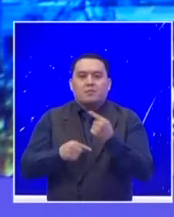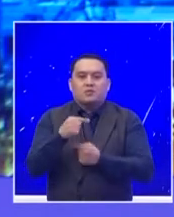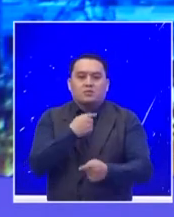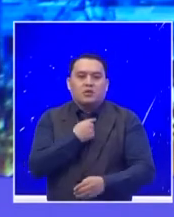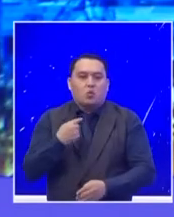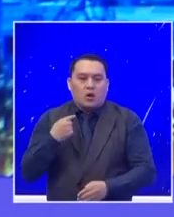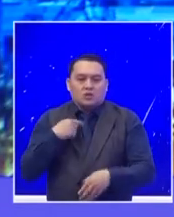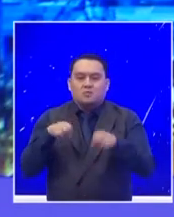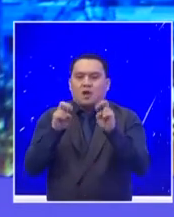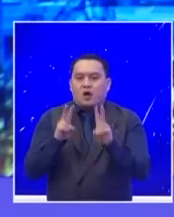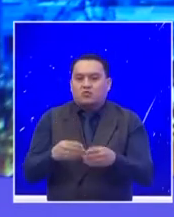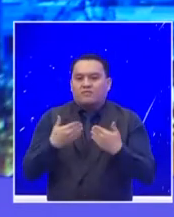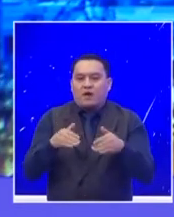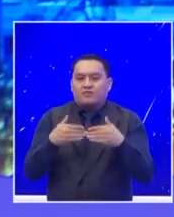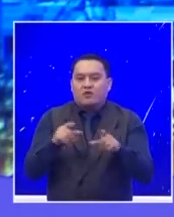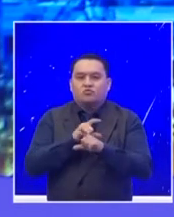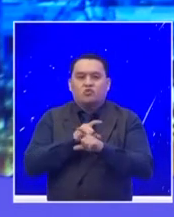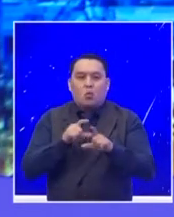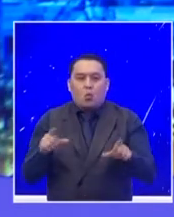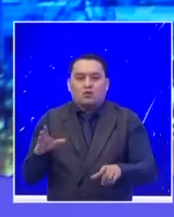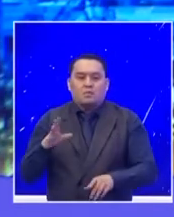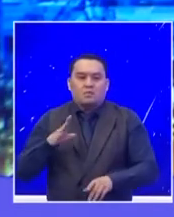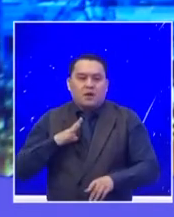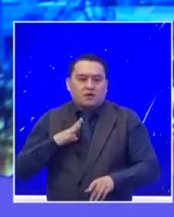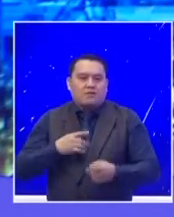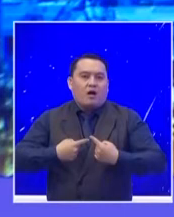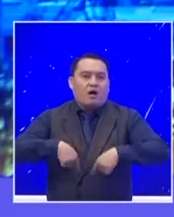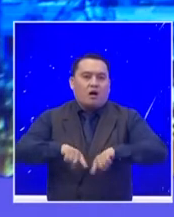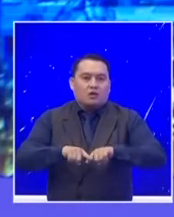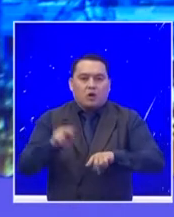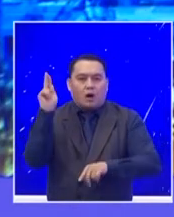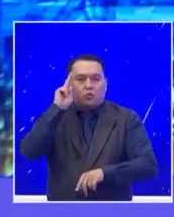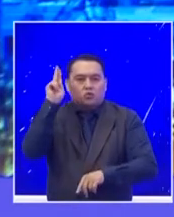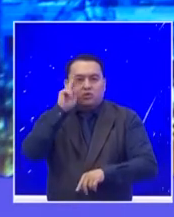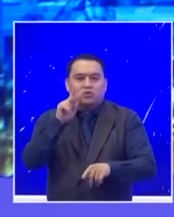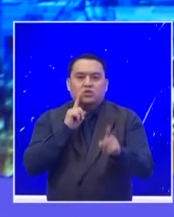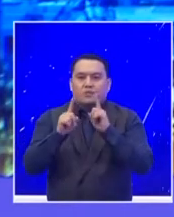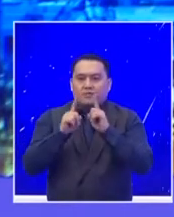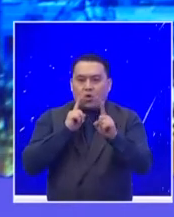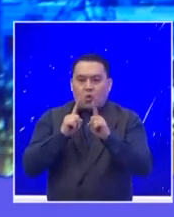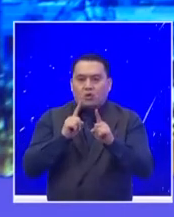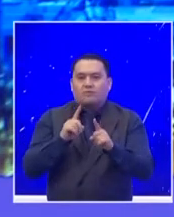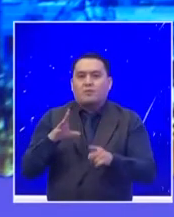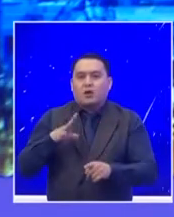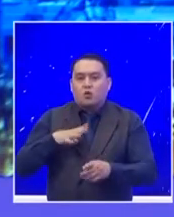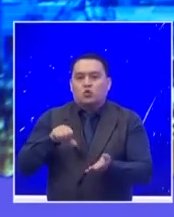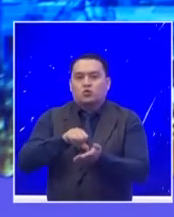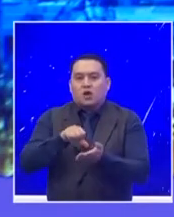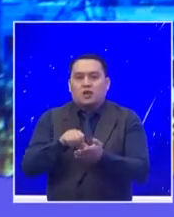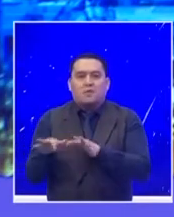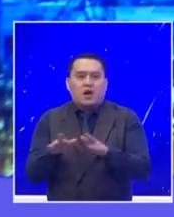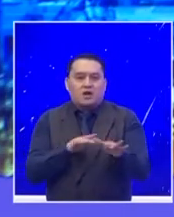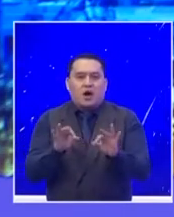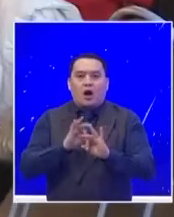Талдыкургана. Специально для выпускников средних учебных учреждений организовали обучающий семинар-тренинг, в ходе которого участникам